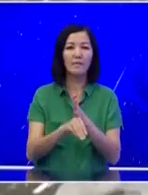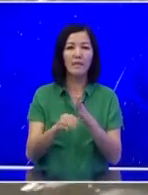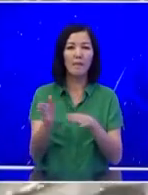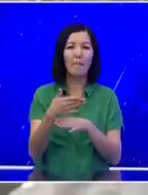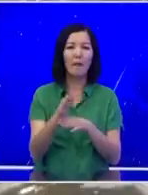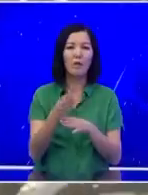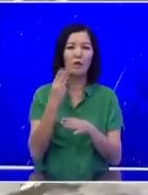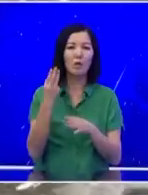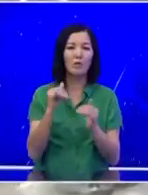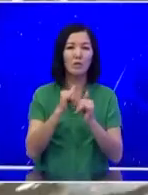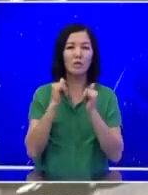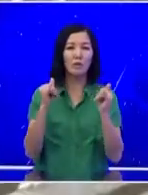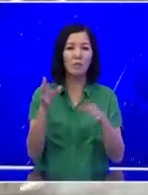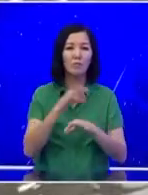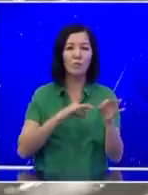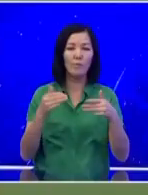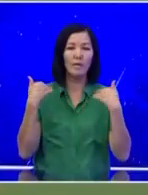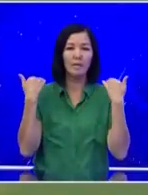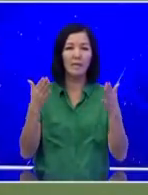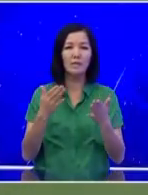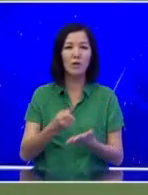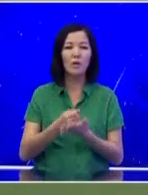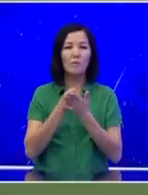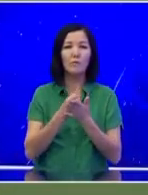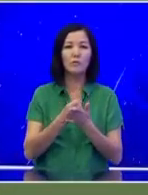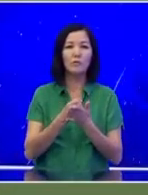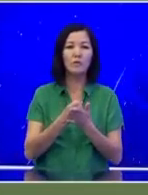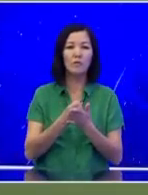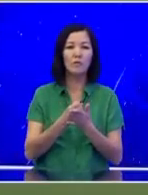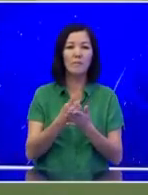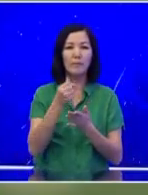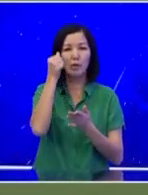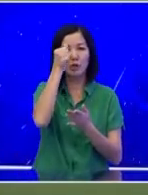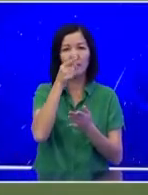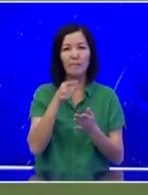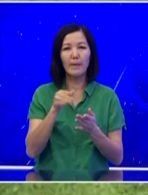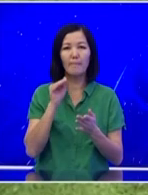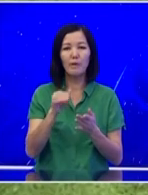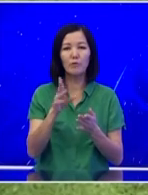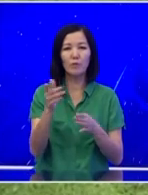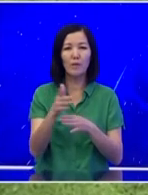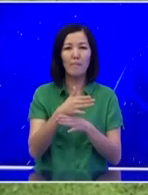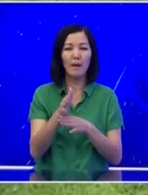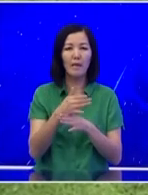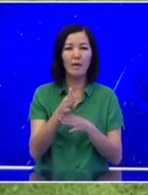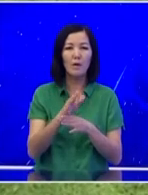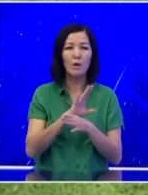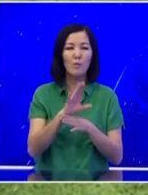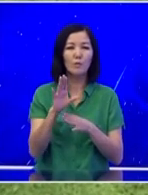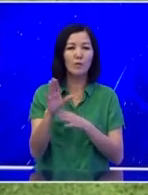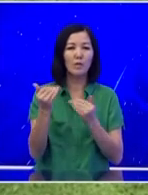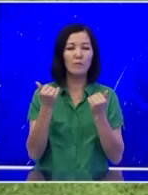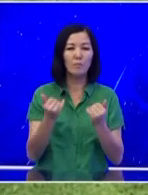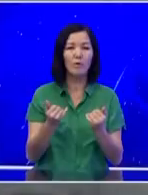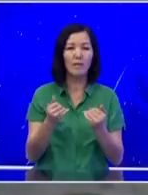шаруашылығын дамытудағы жобаларын таныстырды. Ұсыныс қолдау тапса, шаруашылық жылына 1000 тонна балық өсіретін болады. Қазірдің өзінде Еңбекші